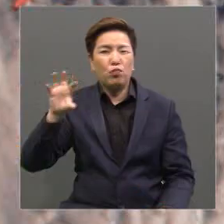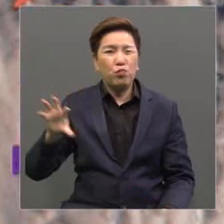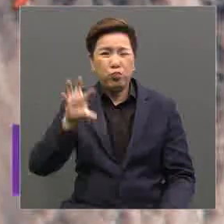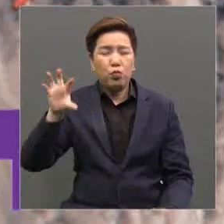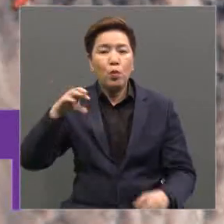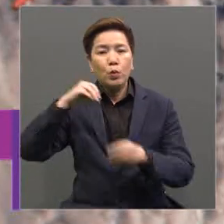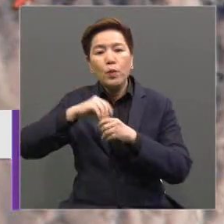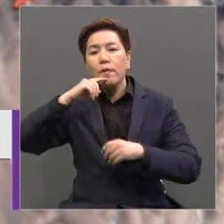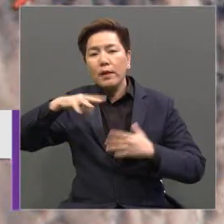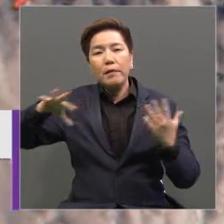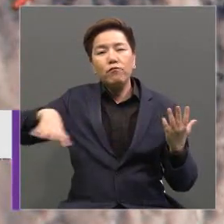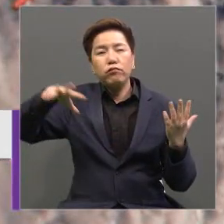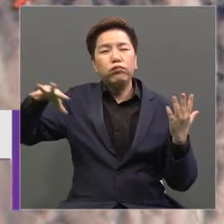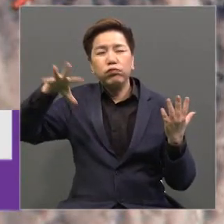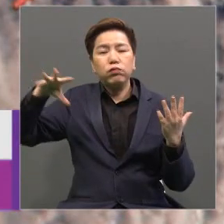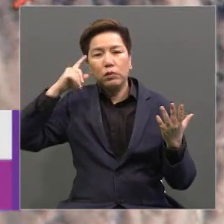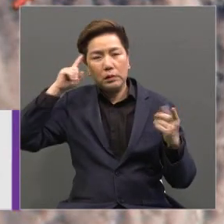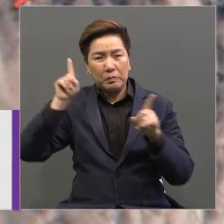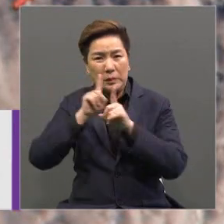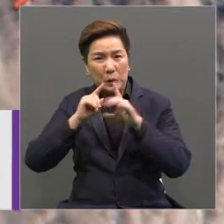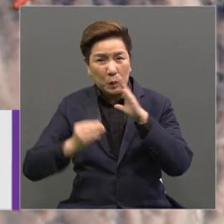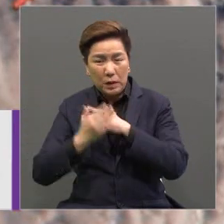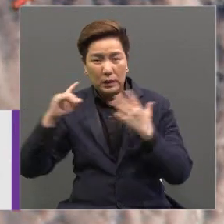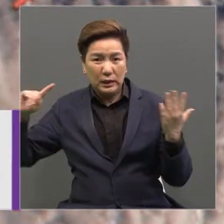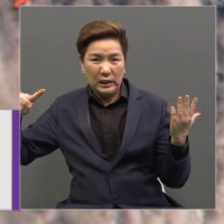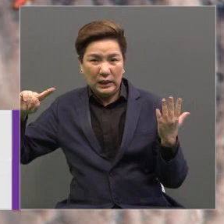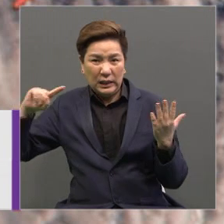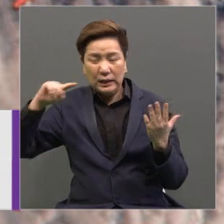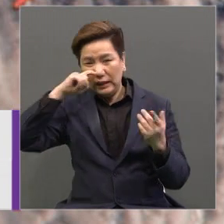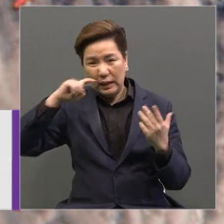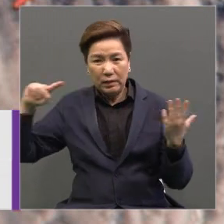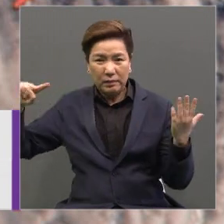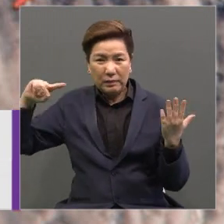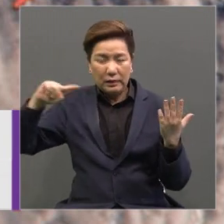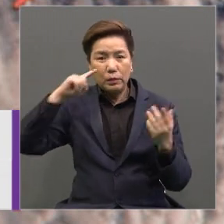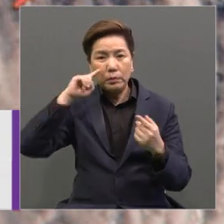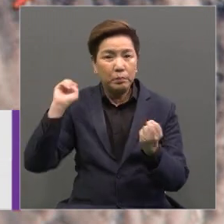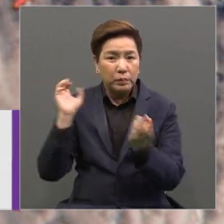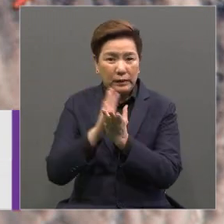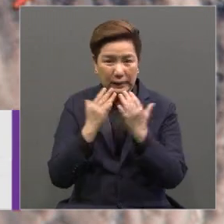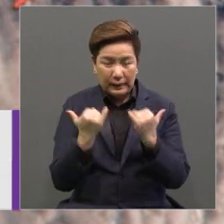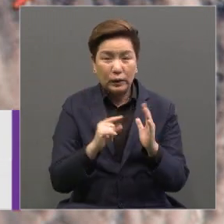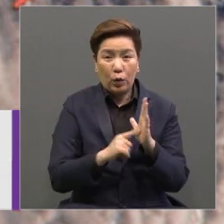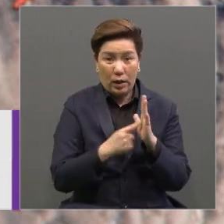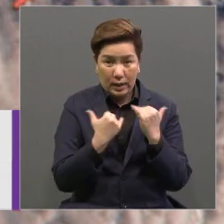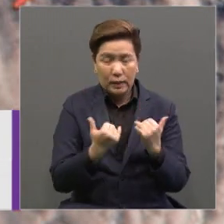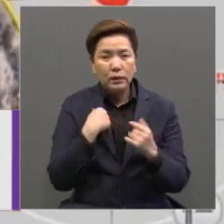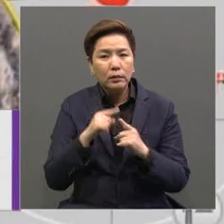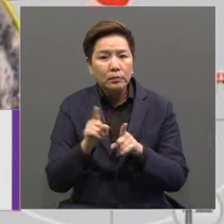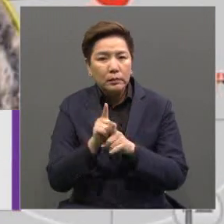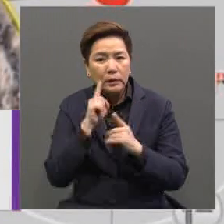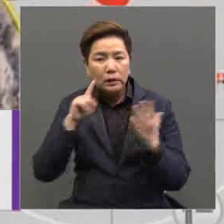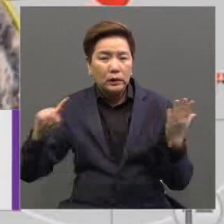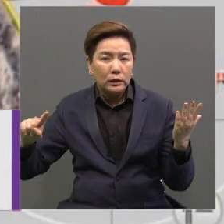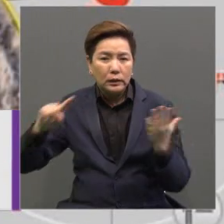ที่อยู่ในมหาสมุทรแปซิฟิกนะครับแล้วก็มีแนวโน้มว่าเขาจะเคลื่อนตัวไปทางตะวันตกเฉียงเหนือในระยะแรกนะครับก็แปลว่า